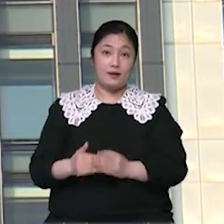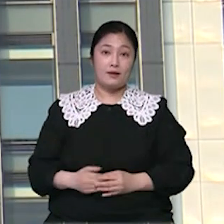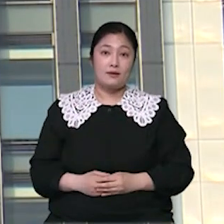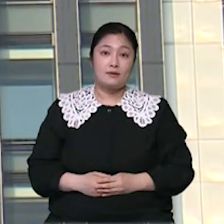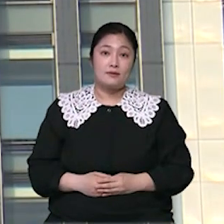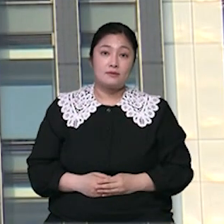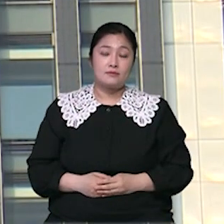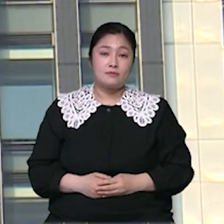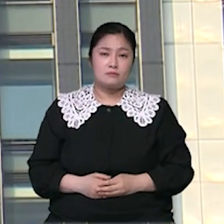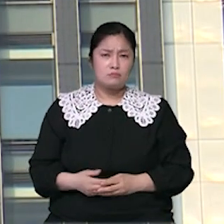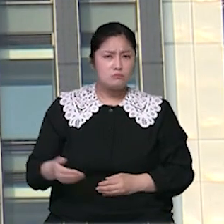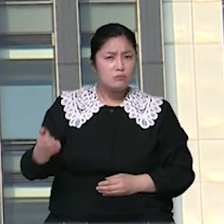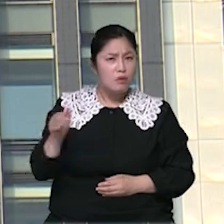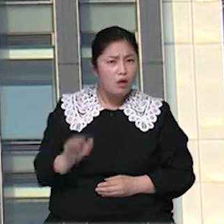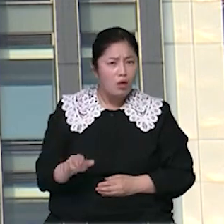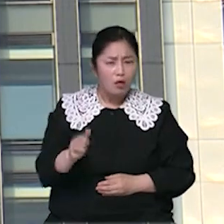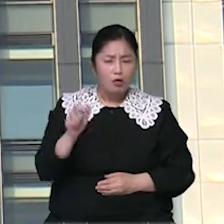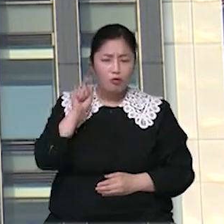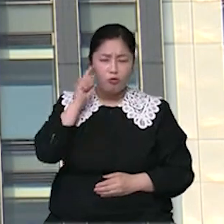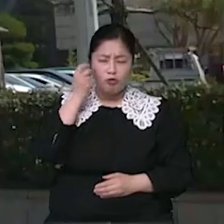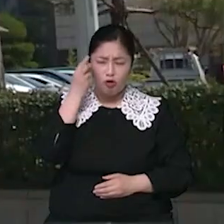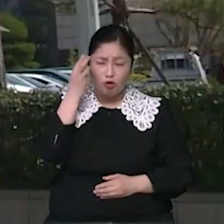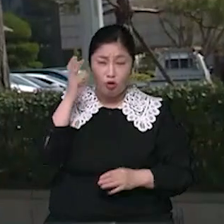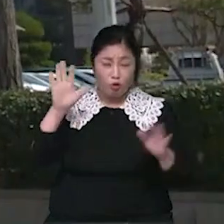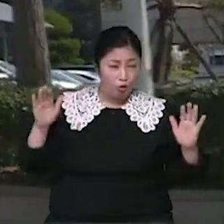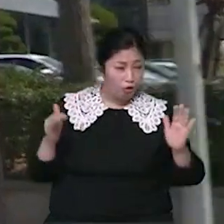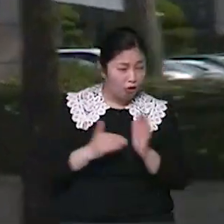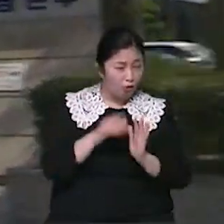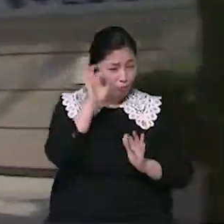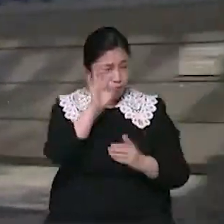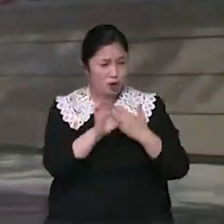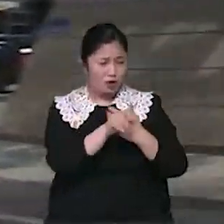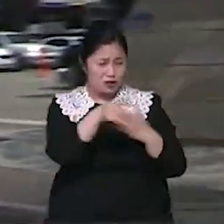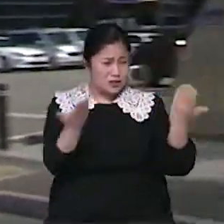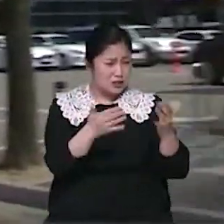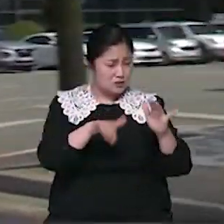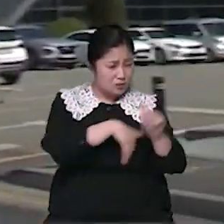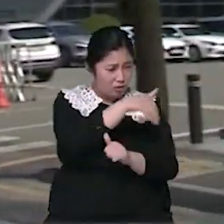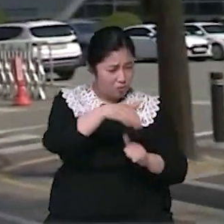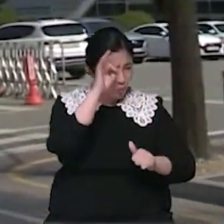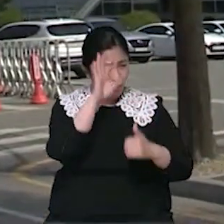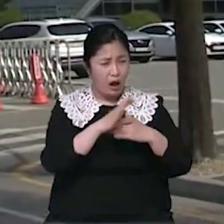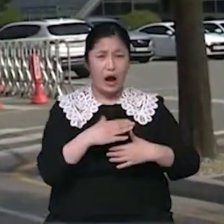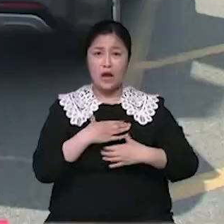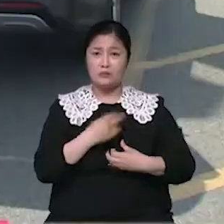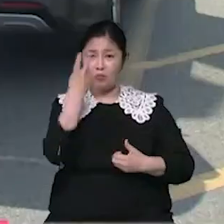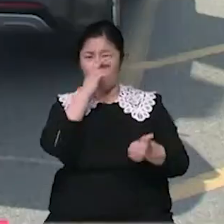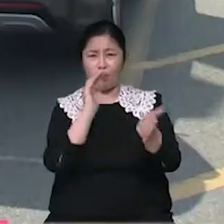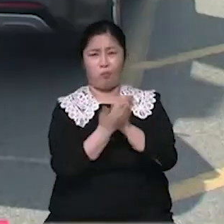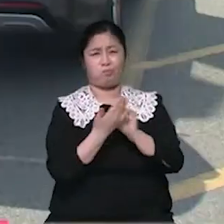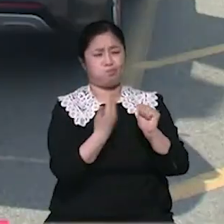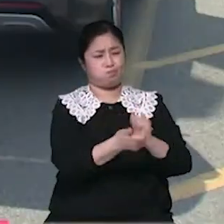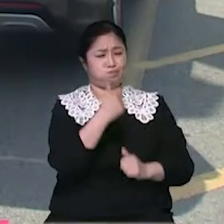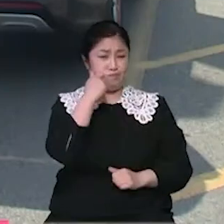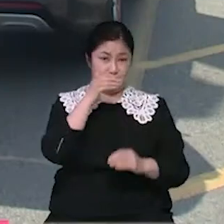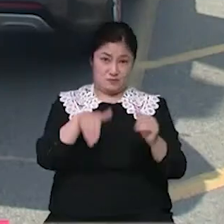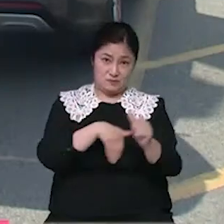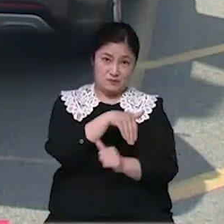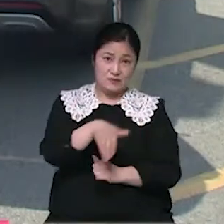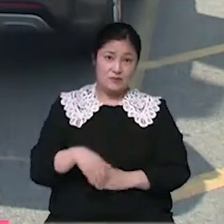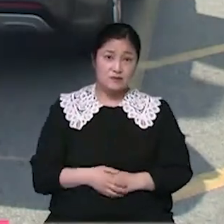약속했습니다. 하지만 수개월이 지난 지금도 현장 노동자들은 여전히 안전을 보장받지 못하고